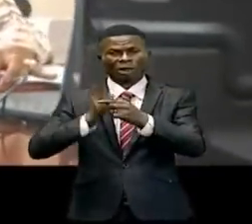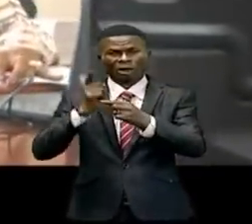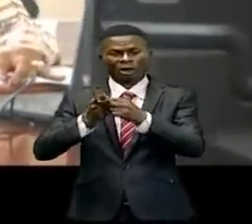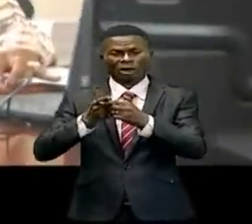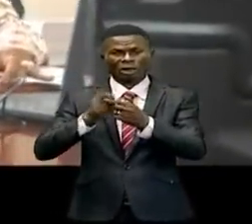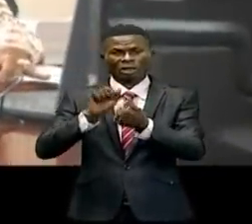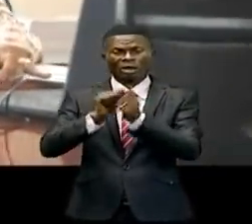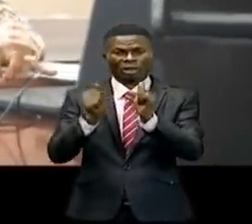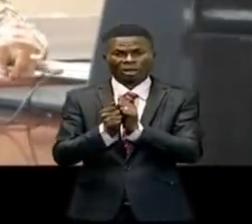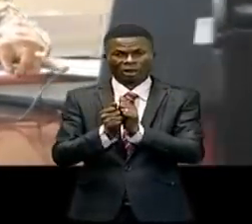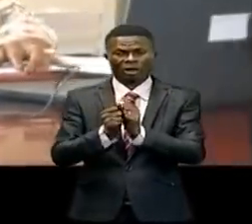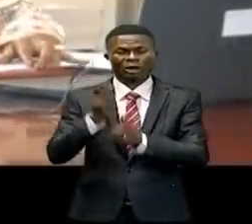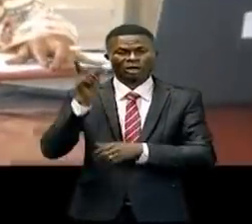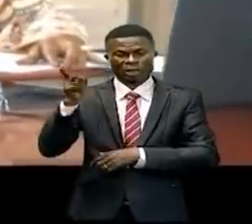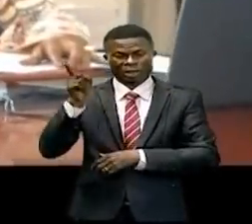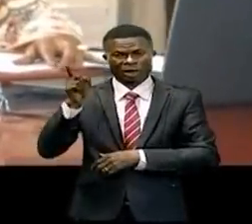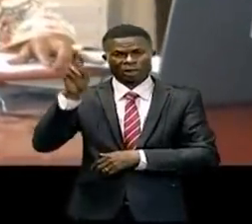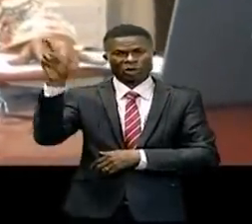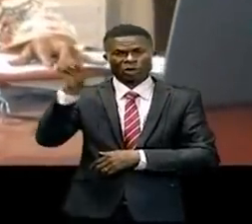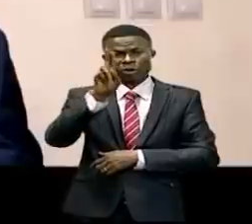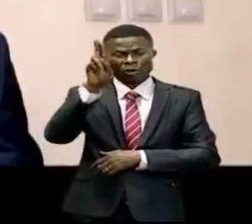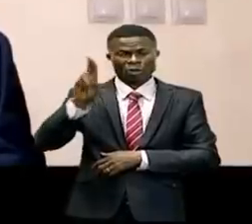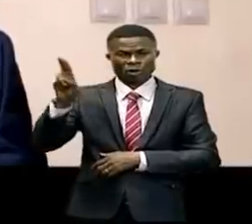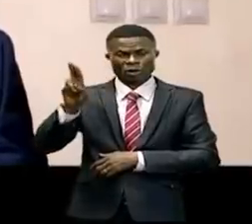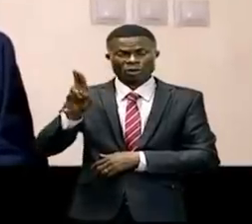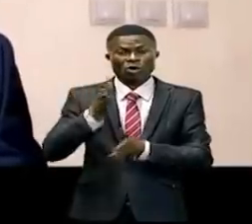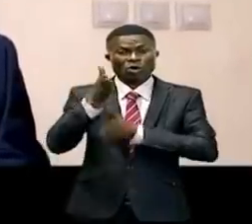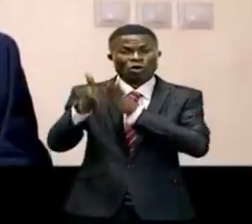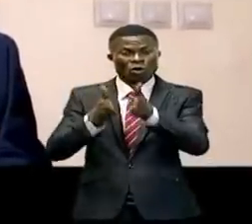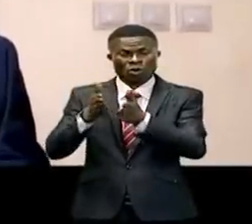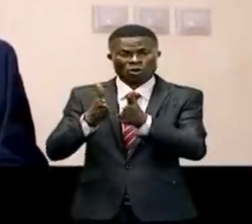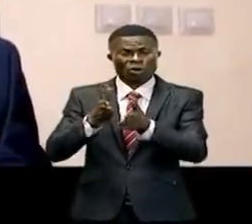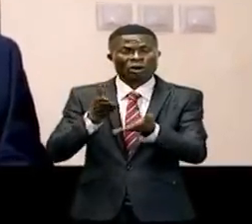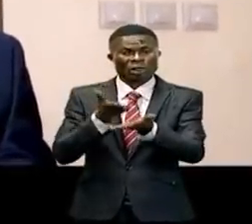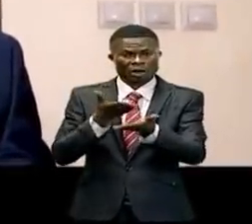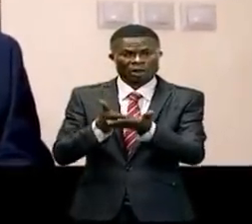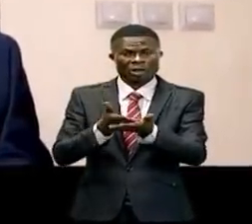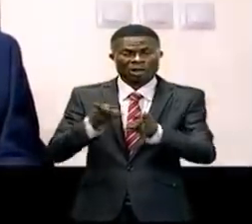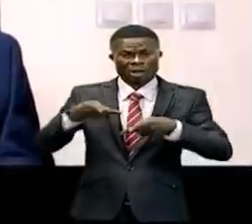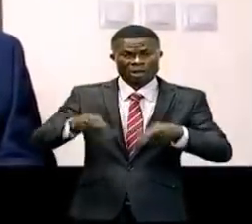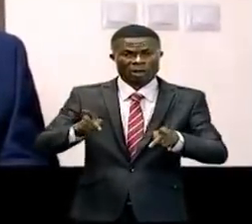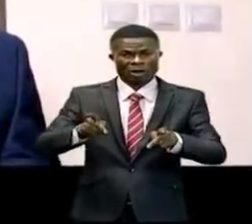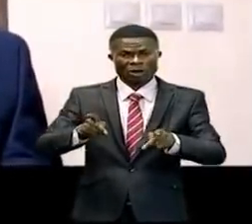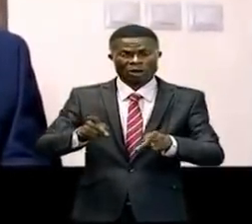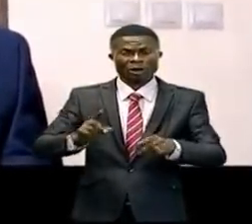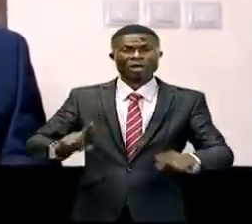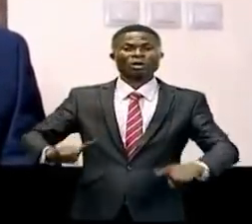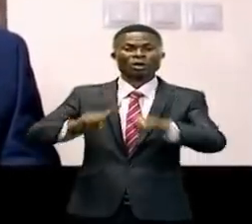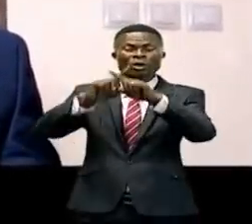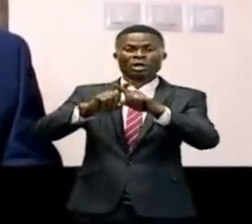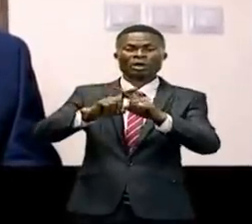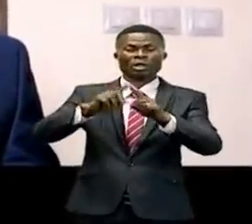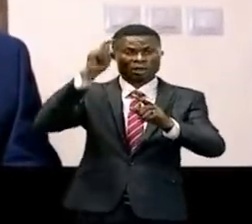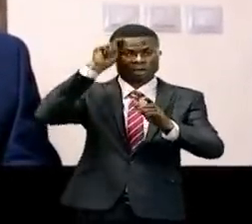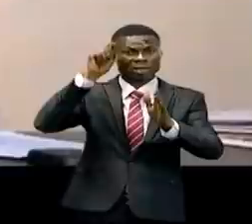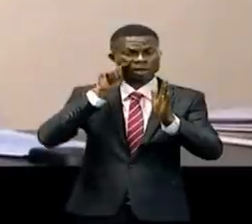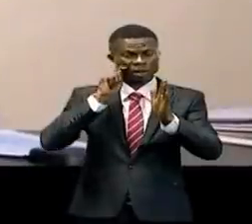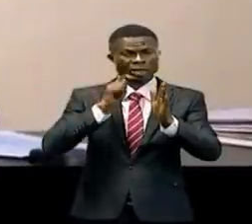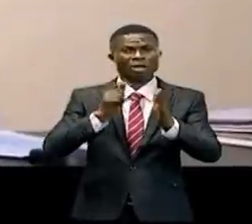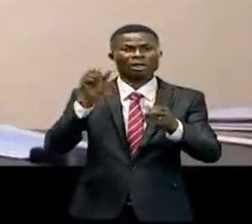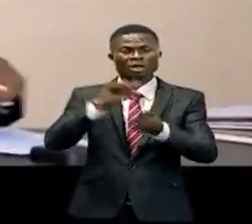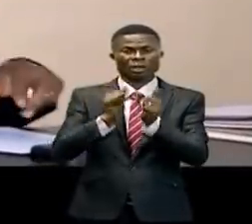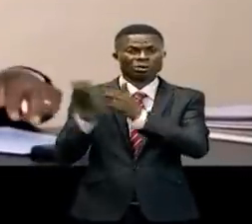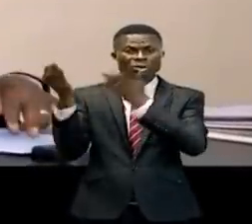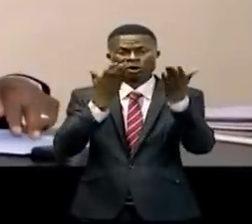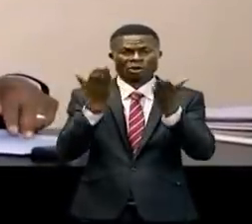les labels de mitraille. Cette fraude est occasionnée notamment par la contradiction des textes réglementaires régissant les marchés